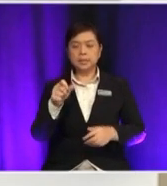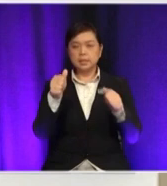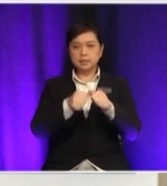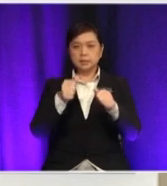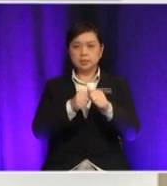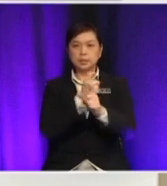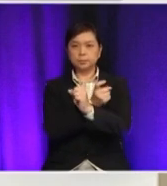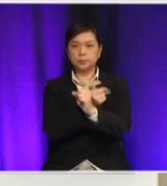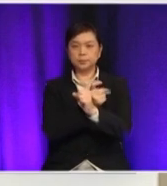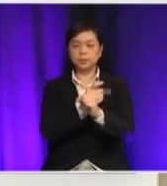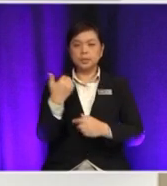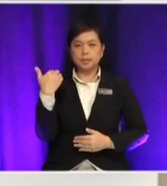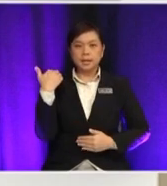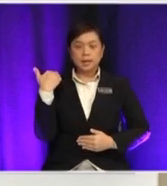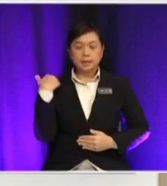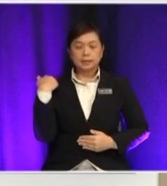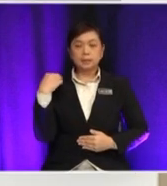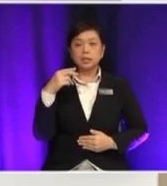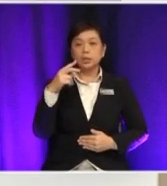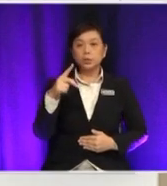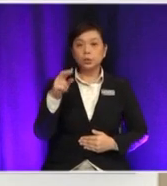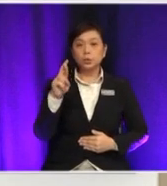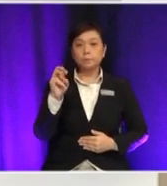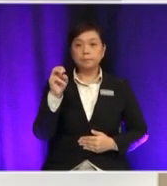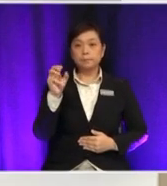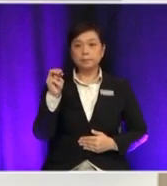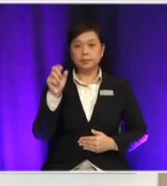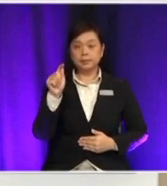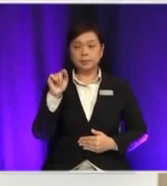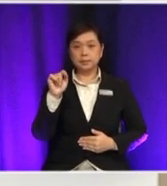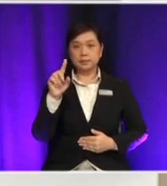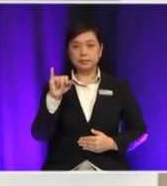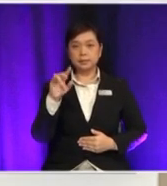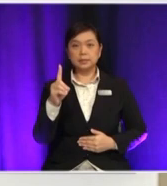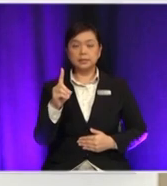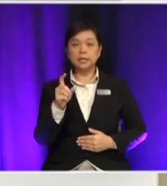terdiri dari pada kromatik kembar yang bercantum di centromer